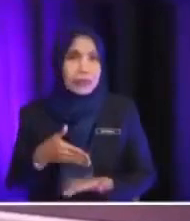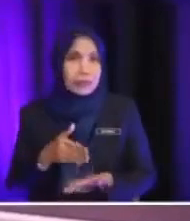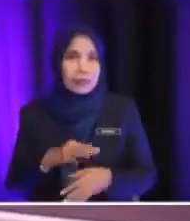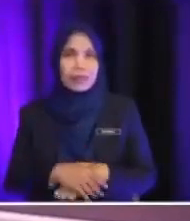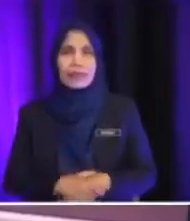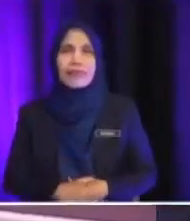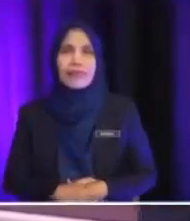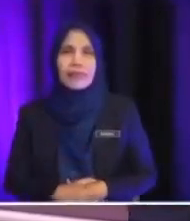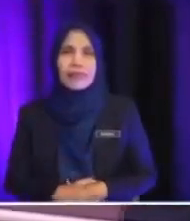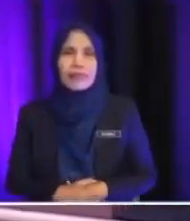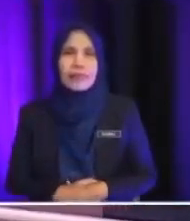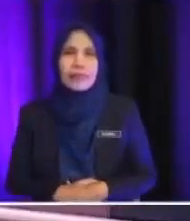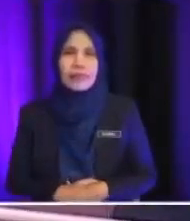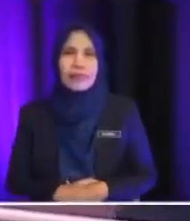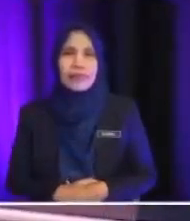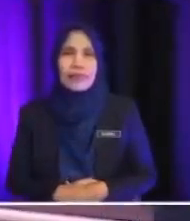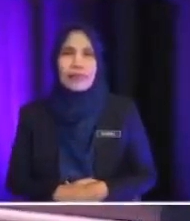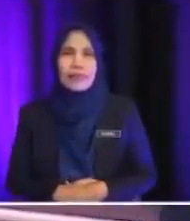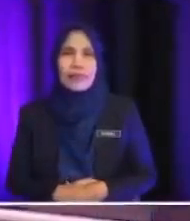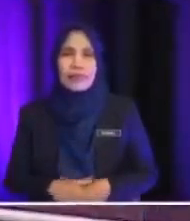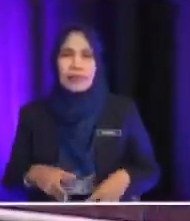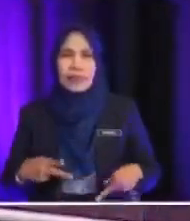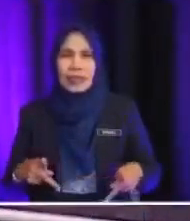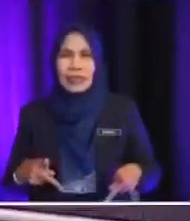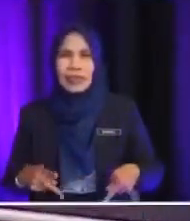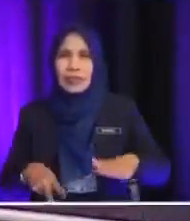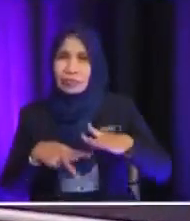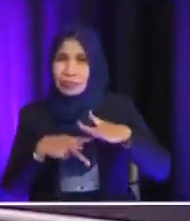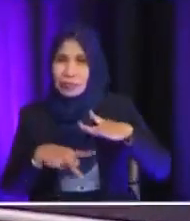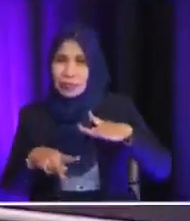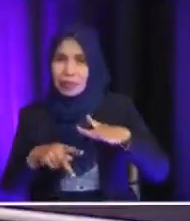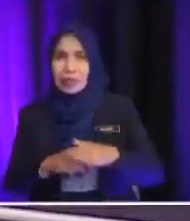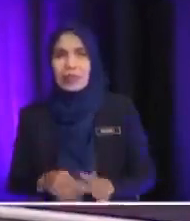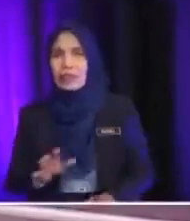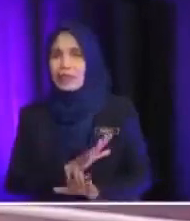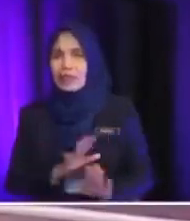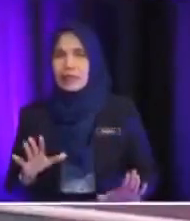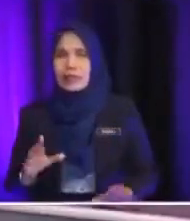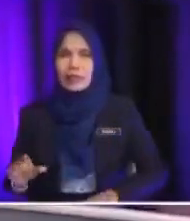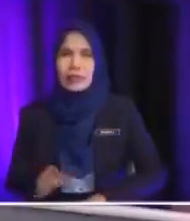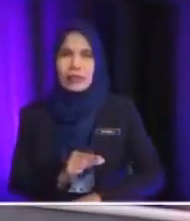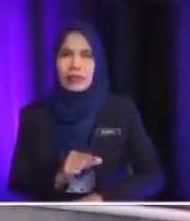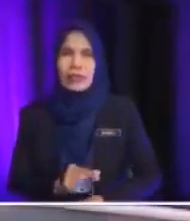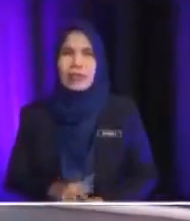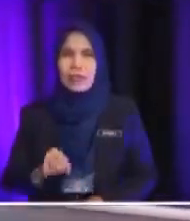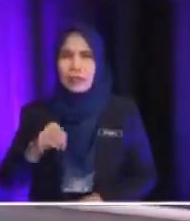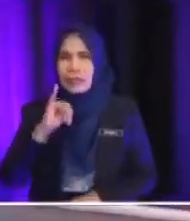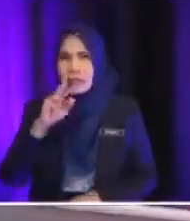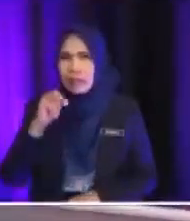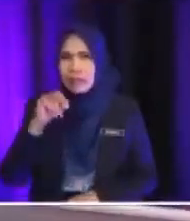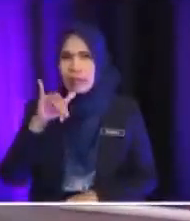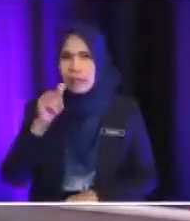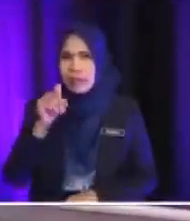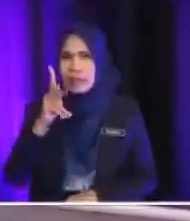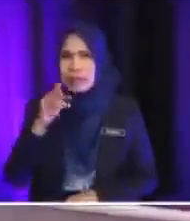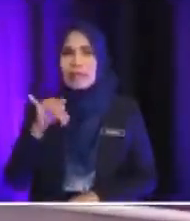kan, dia tak perlu minyak sebenarnya. Yang terlalu banyak lah. Ya, betul. Okey. Okey. Okey. Jadi kita akan letak ayam ni